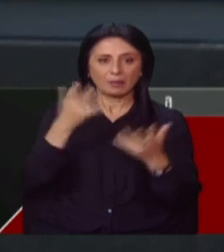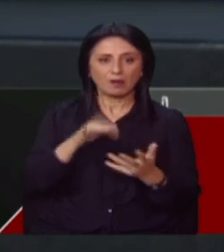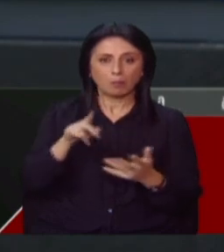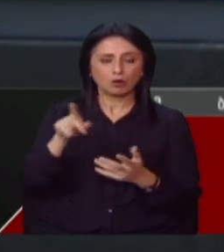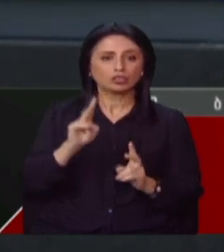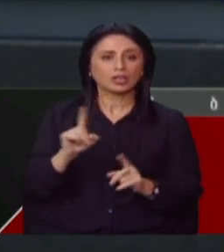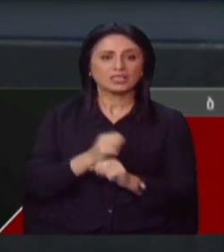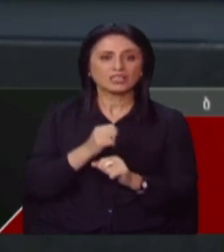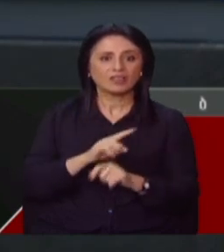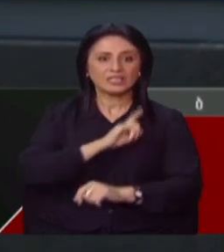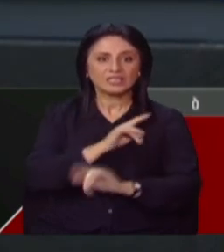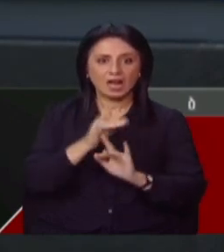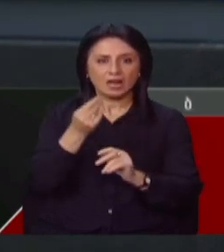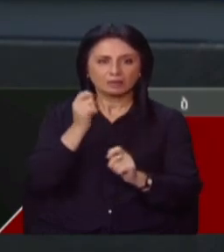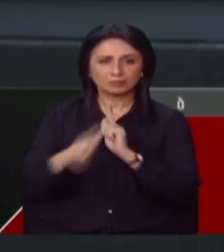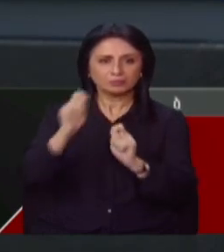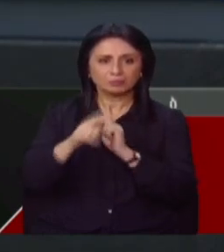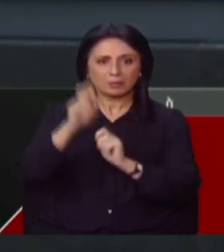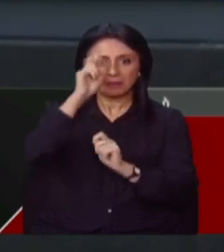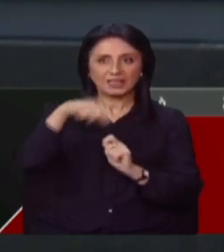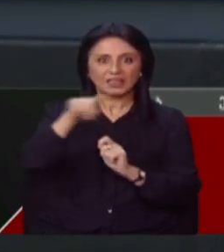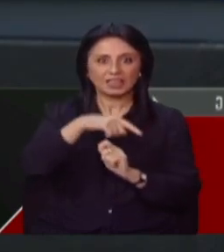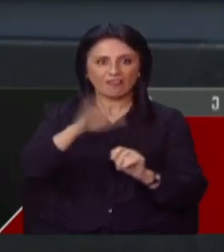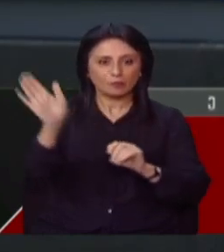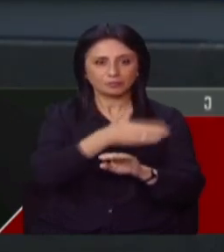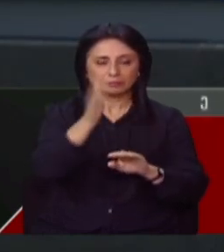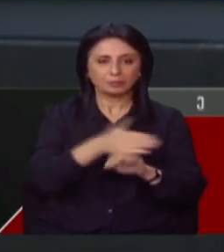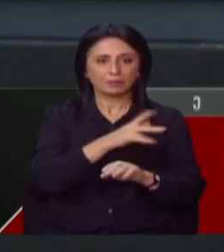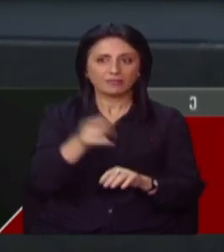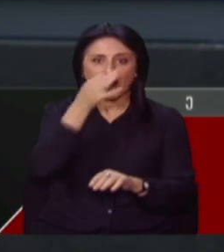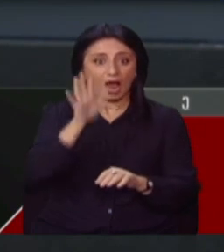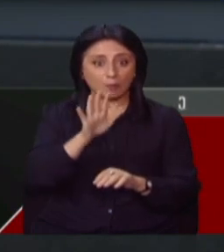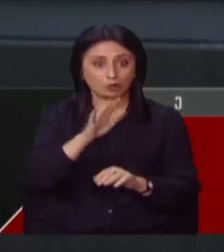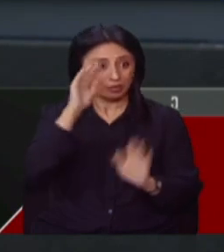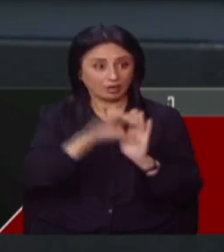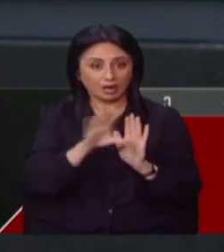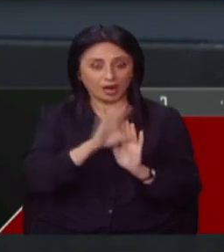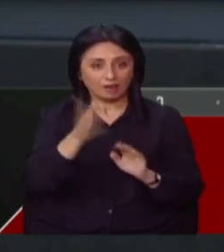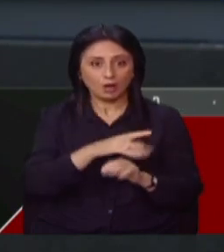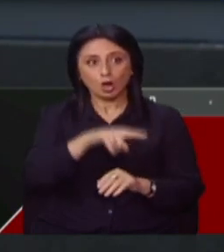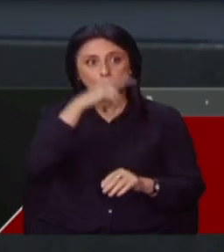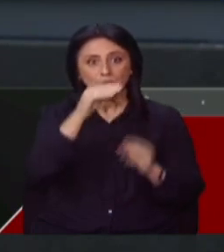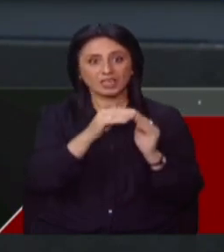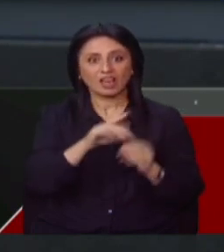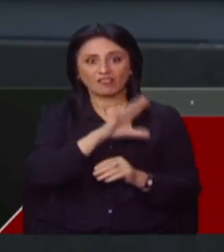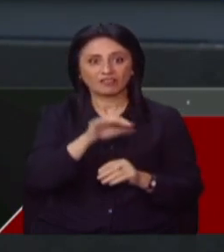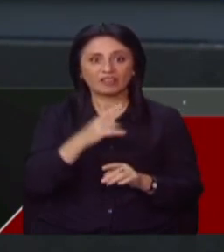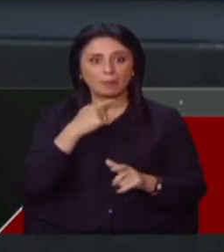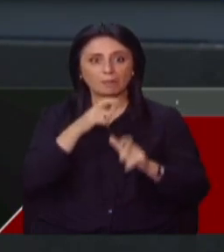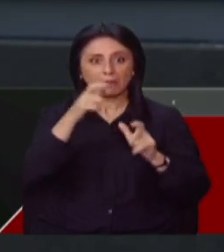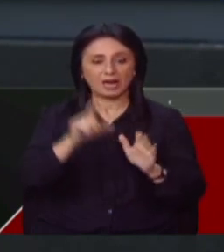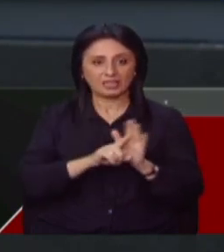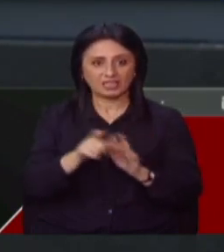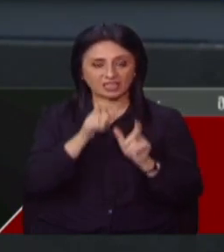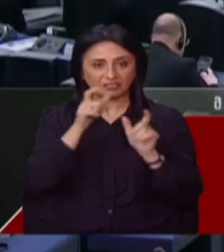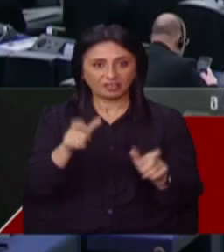ფონდებს, რომლებიც დიდ ძალთანხებს ხარჯავენ მთავრობების ჩამოს საგდებად, რომლებიც არ მოსონთ. რუსეთი თუ იმავეს გააკეთებს, ყველა ხმამაღლა